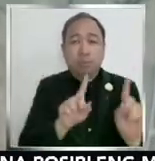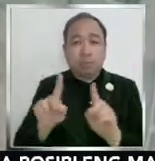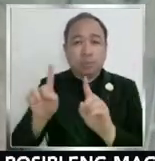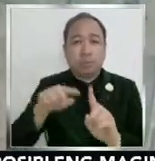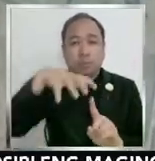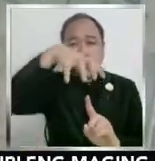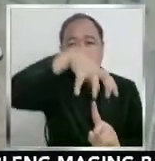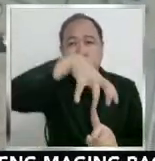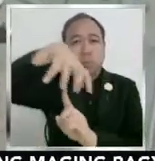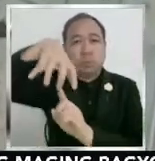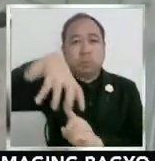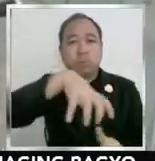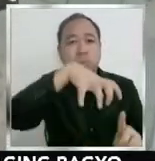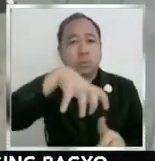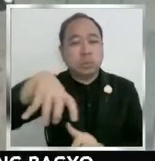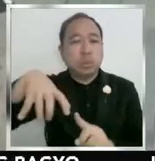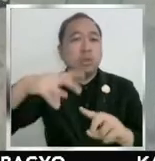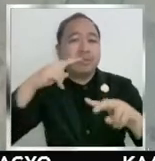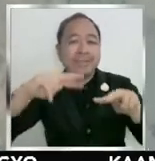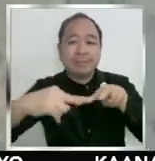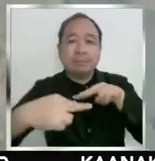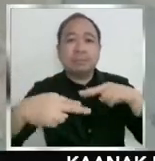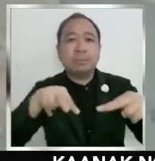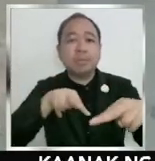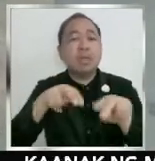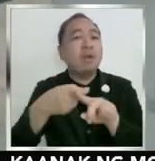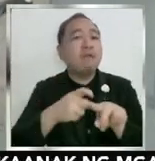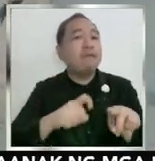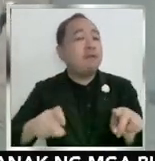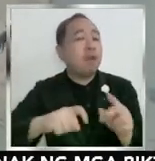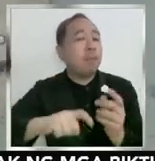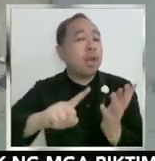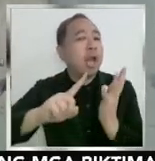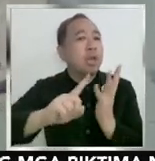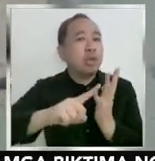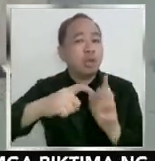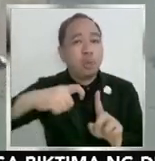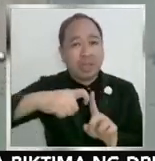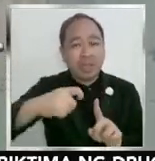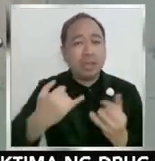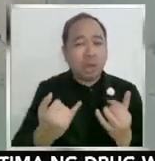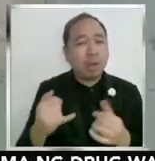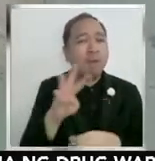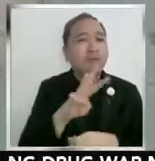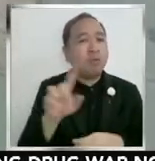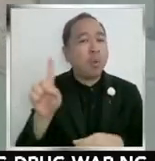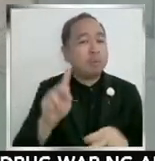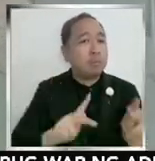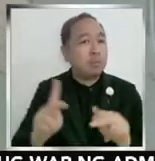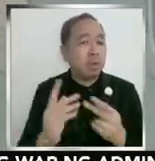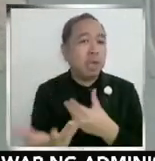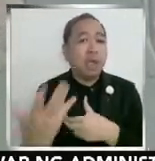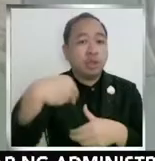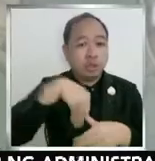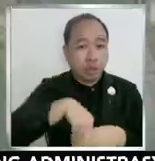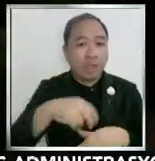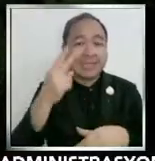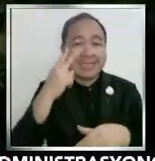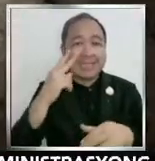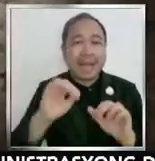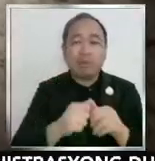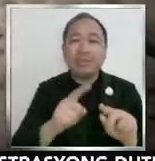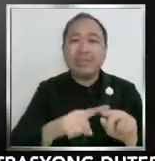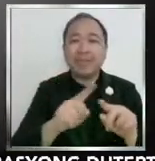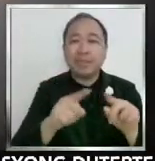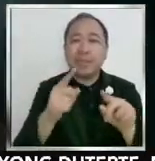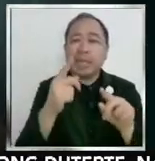na nagawa sa UK. 41 ang mga lumahok at bumuo ng iba't ibang pattern habang pabagsak mula sa ere. Para